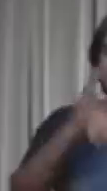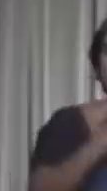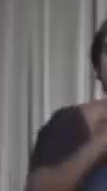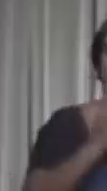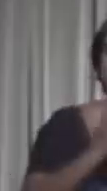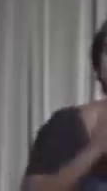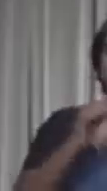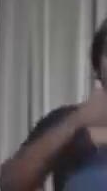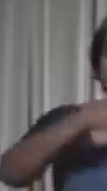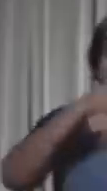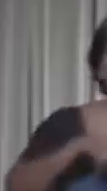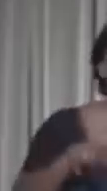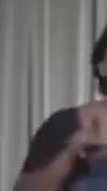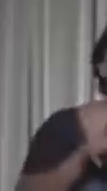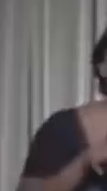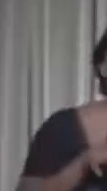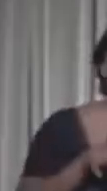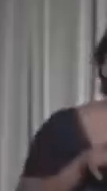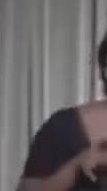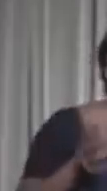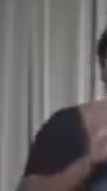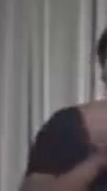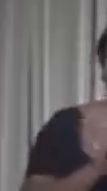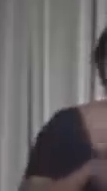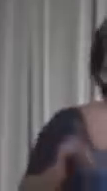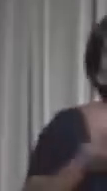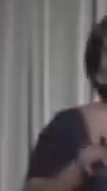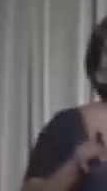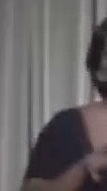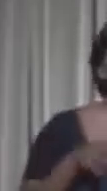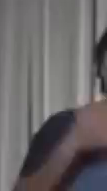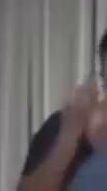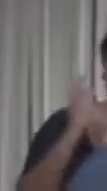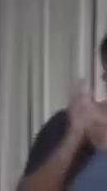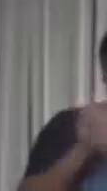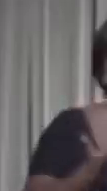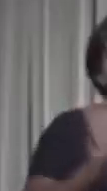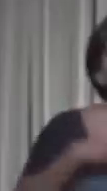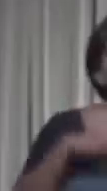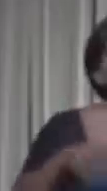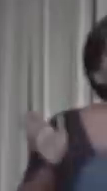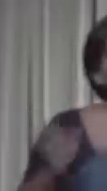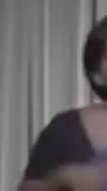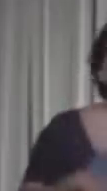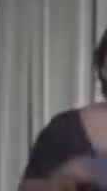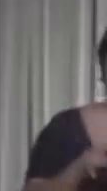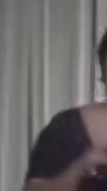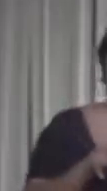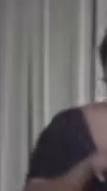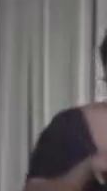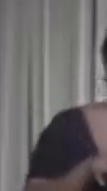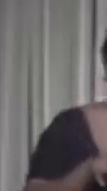அதல பாதாளத்திலே ஒவ்வொரு வருடமும் நாம் எம்மருடைய தனிநபர் கடன் தொகை அதிகரித்து கொண்டிருக்கிறது. இந்த